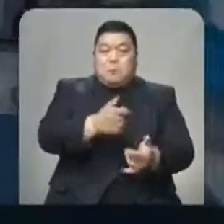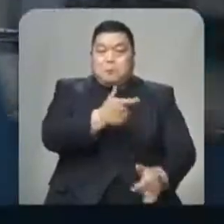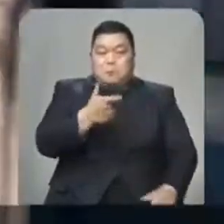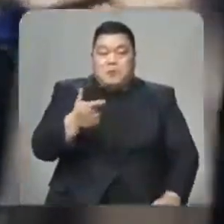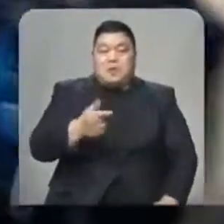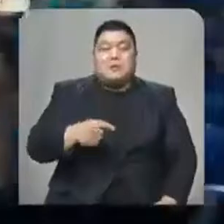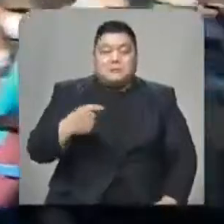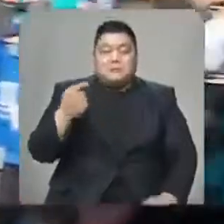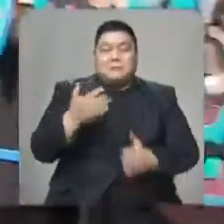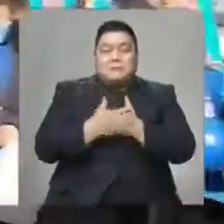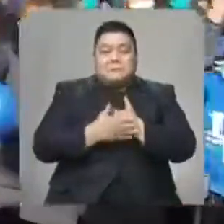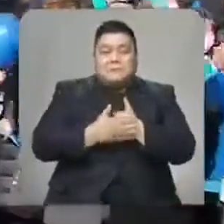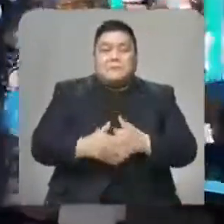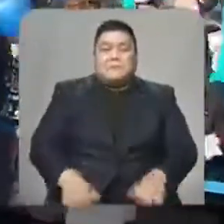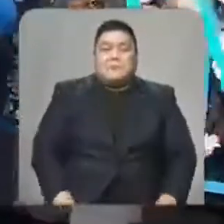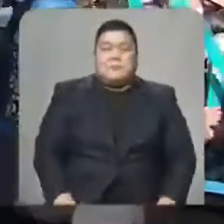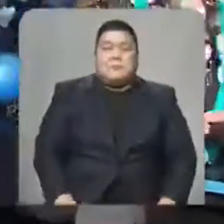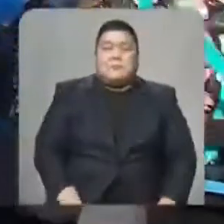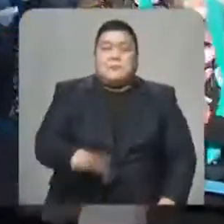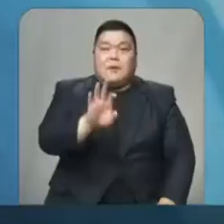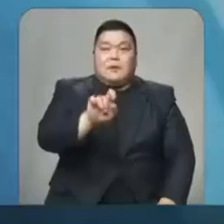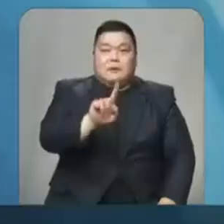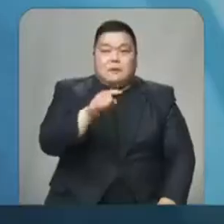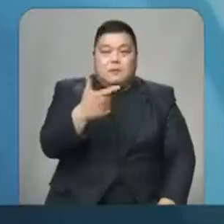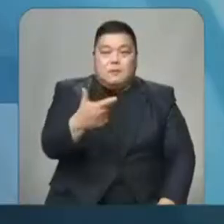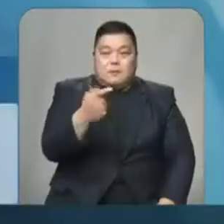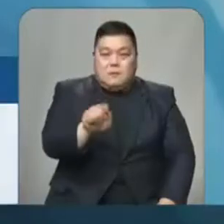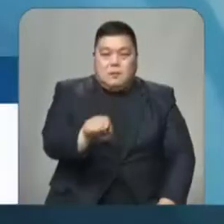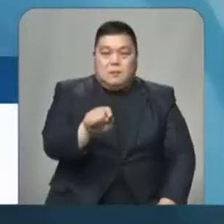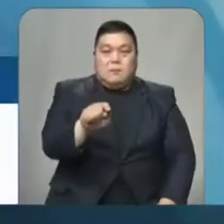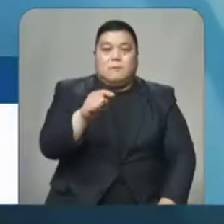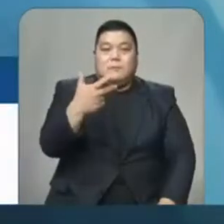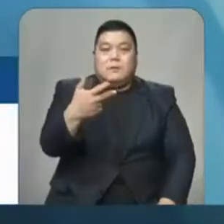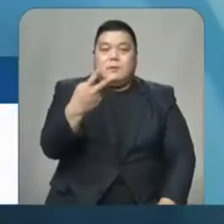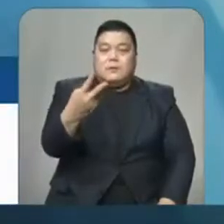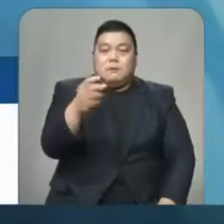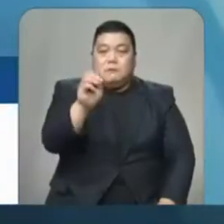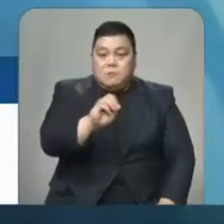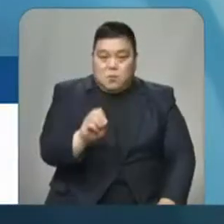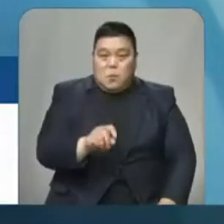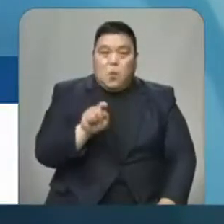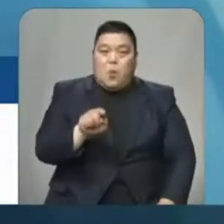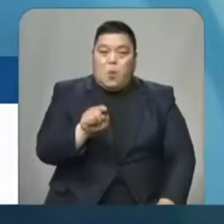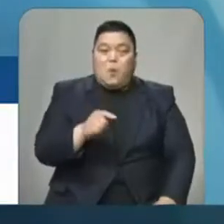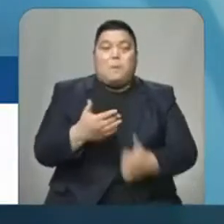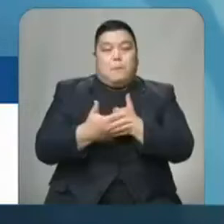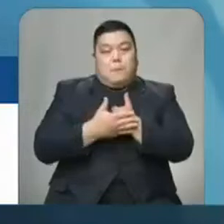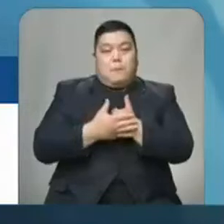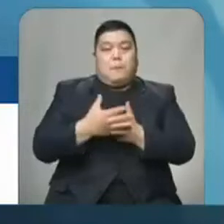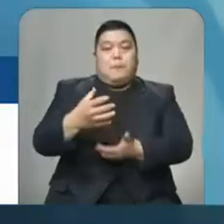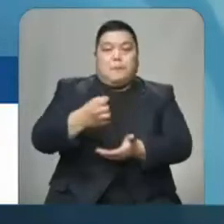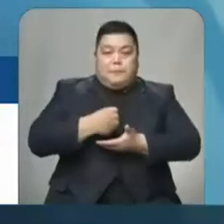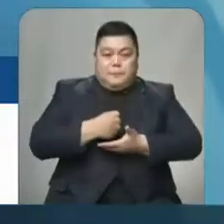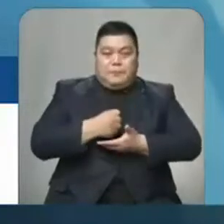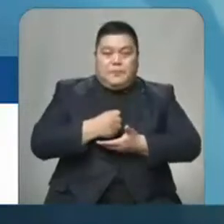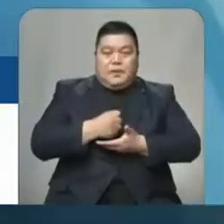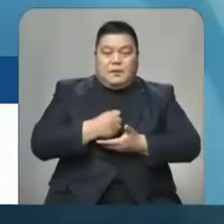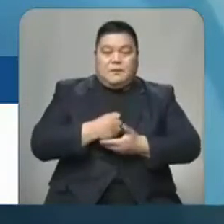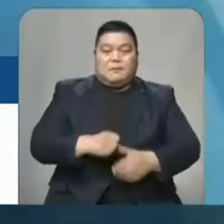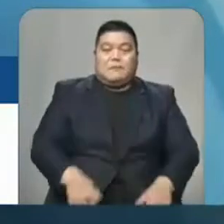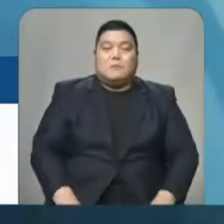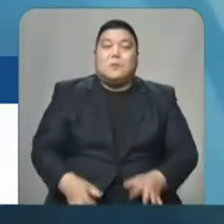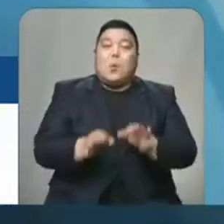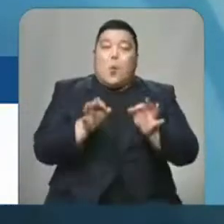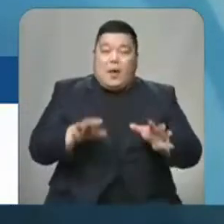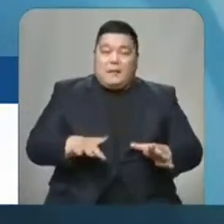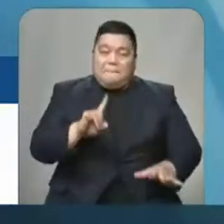있습니다 41.7% 라는 우리가 온 도민들의 지지와 성원에 힘입어서 어여 역대